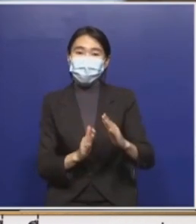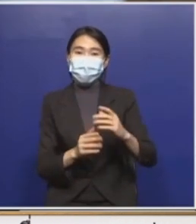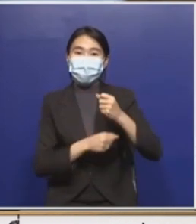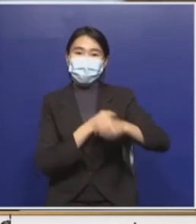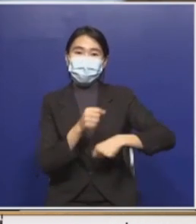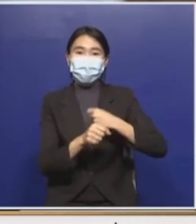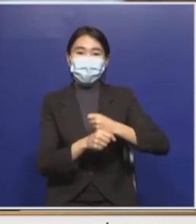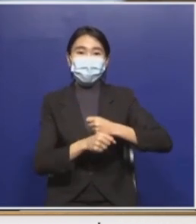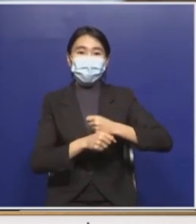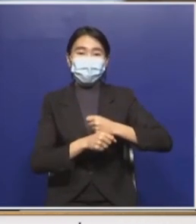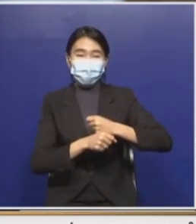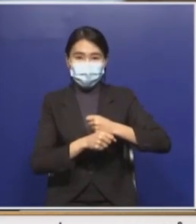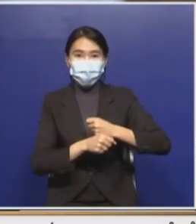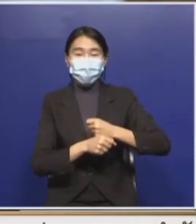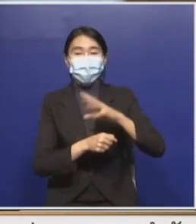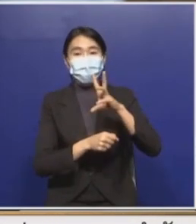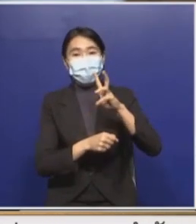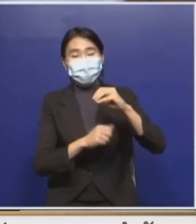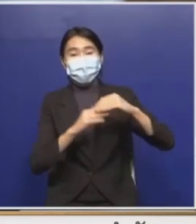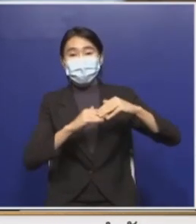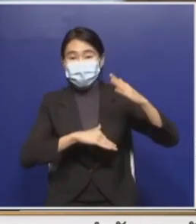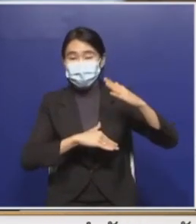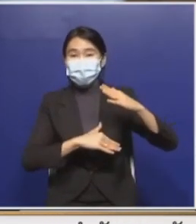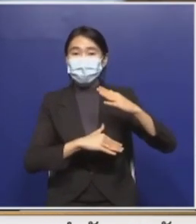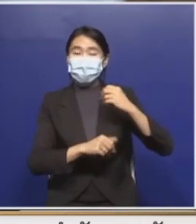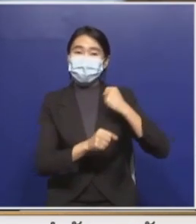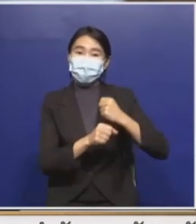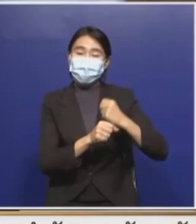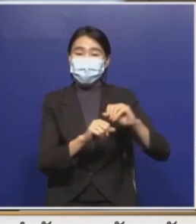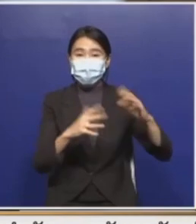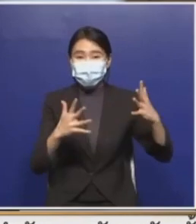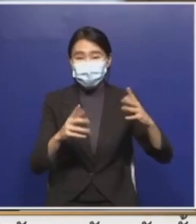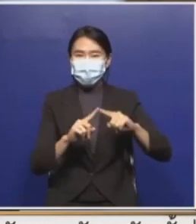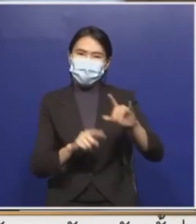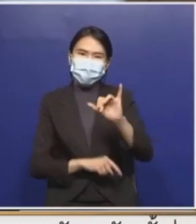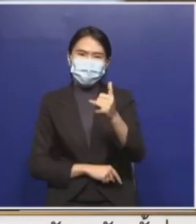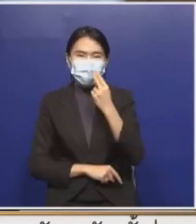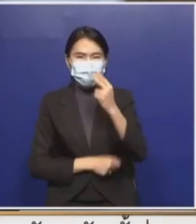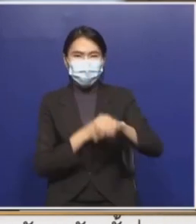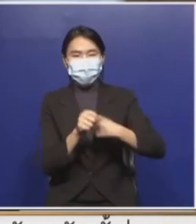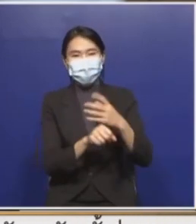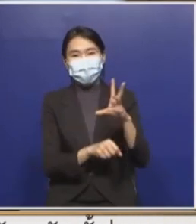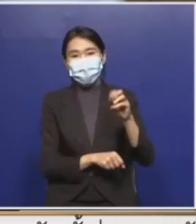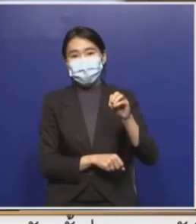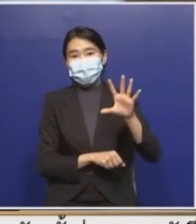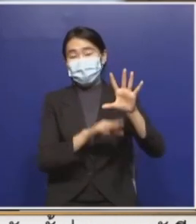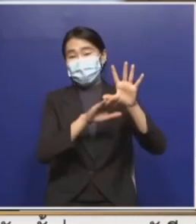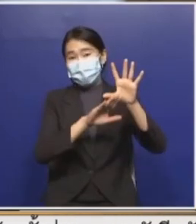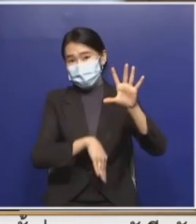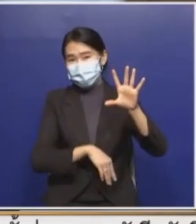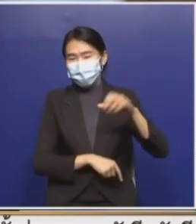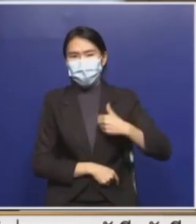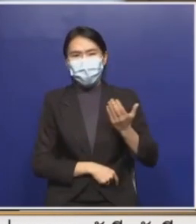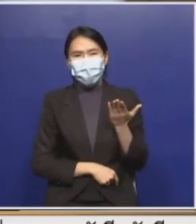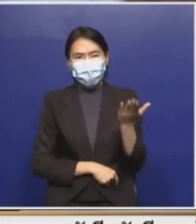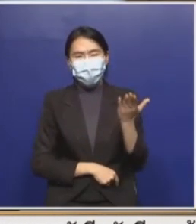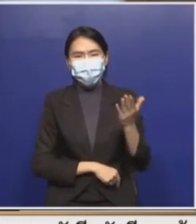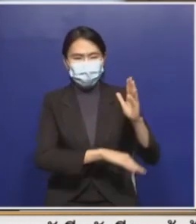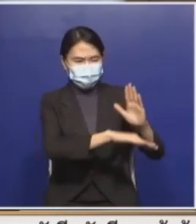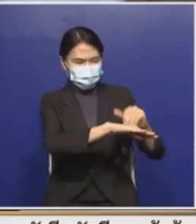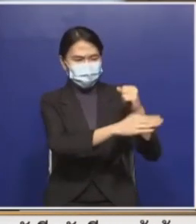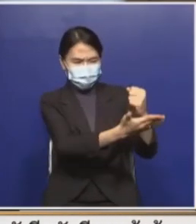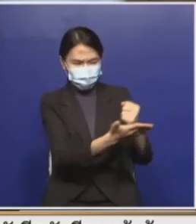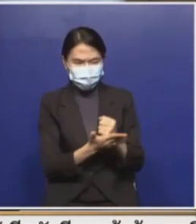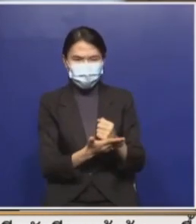ายุอย่างแพทย์พยาบาลที่เกษียณอายุไปยังไม่ถึง65 ปีท่านก็ยังสามารถที่จะเรียกมาใ